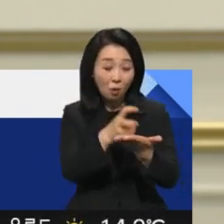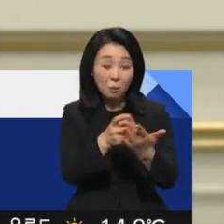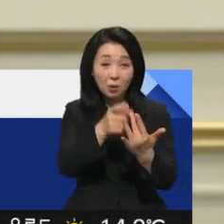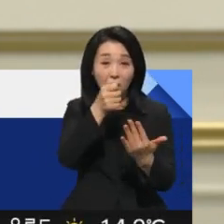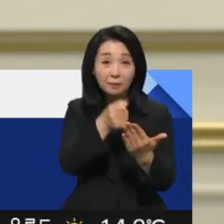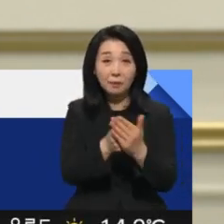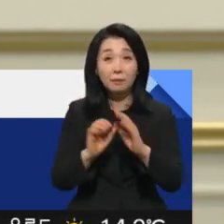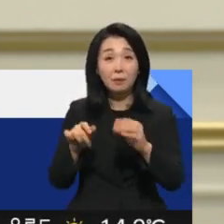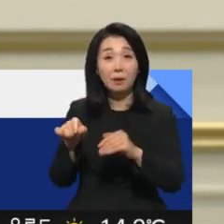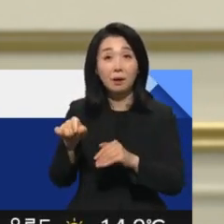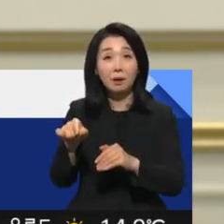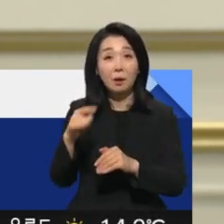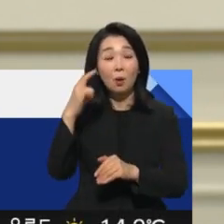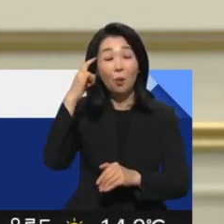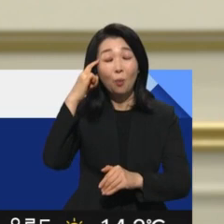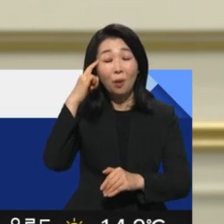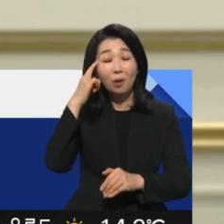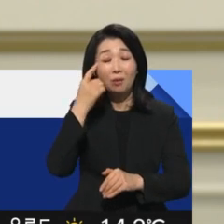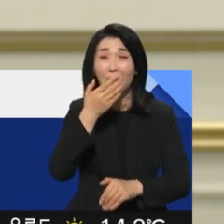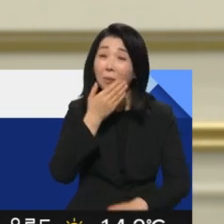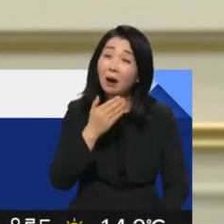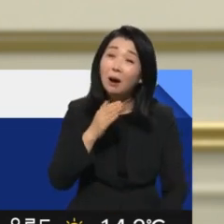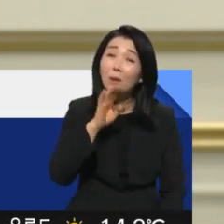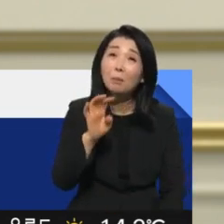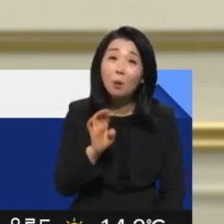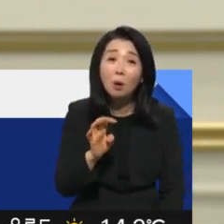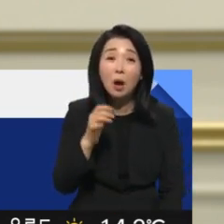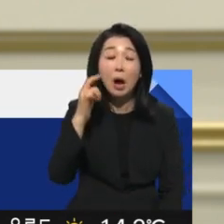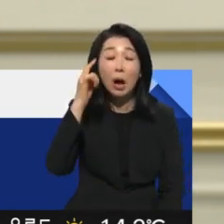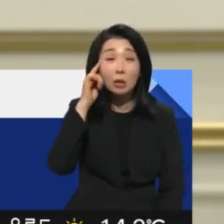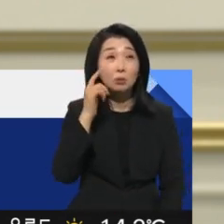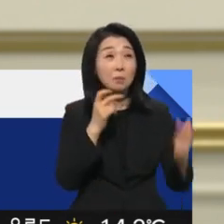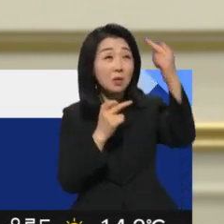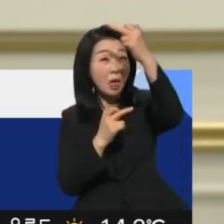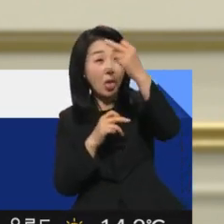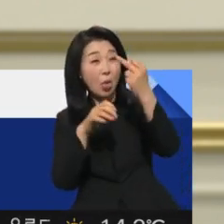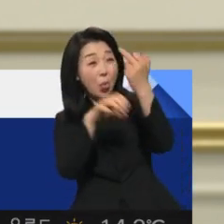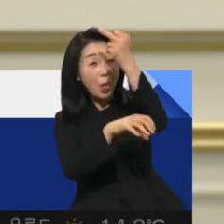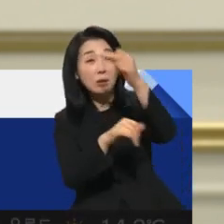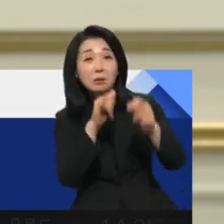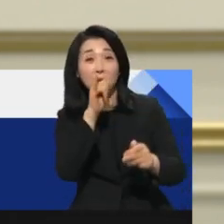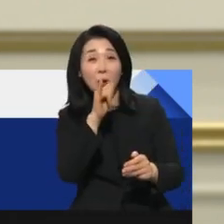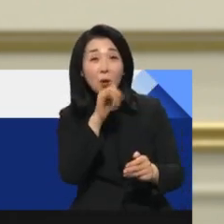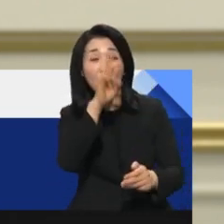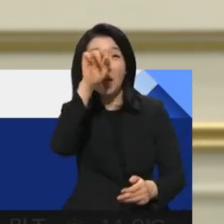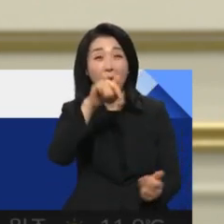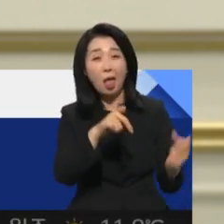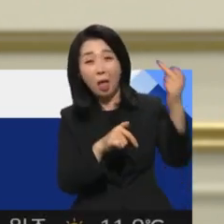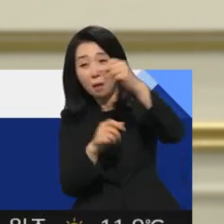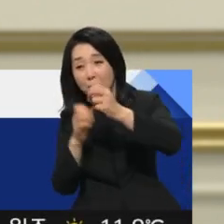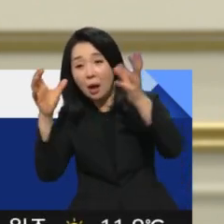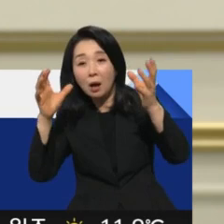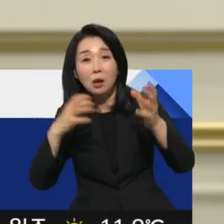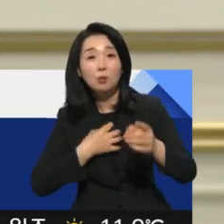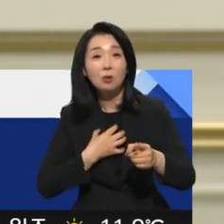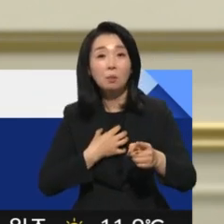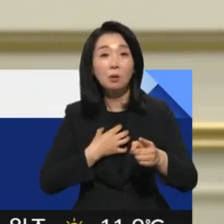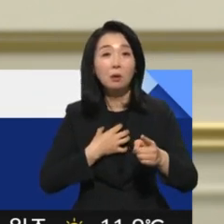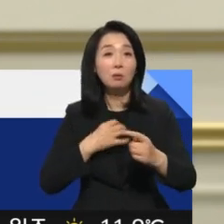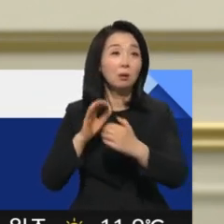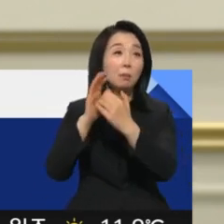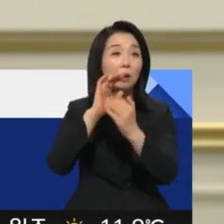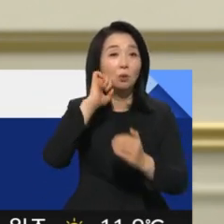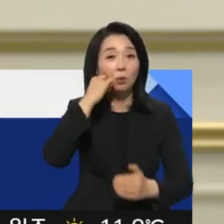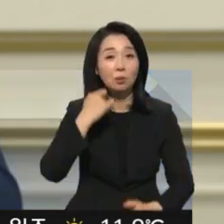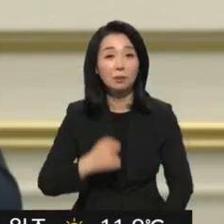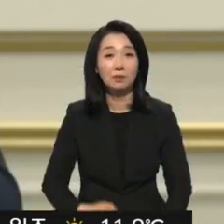나라가 어떻게 그런 걸 할 수 있냐 하지만 머리 위로 미사일 날아다니고 핵이 올 수도 있는데 그거를 막기